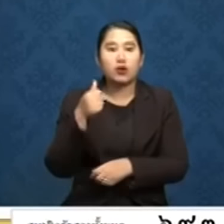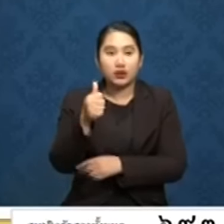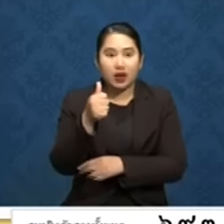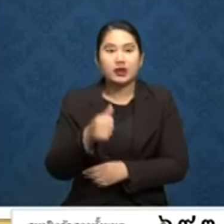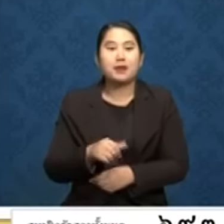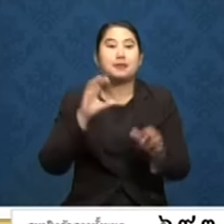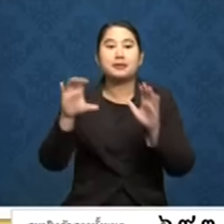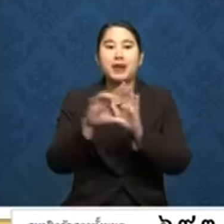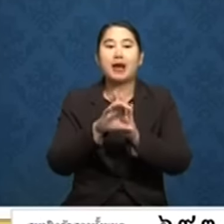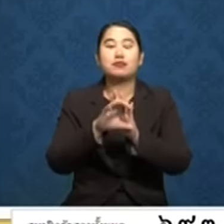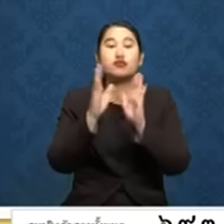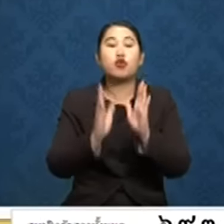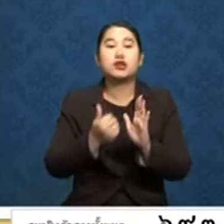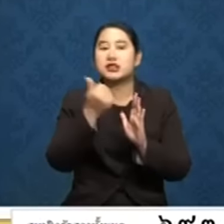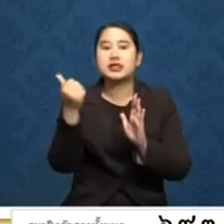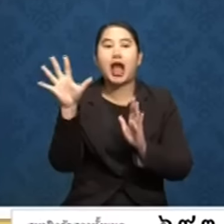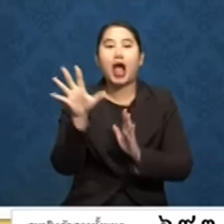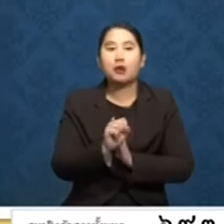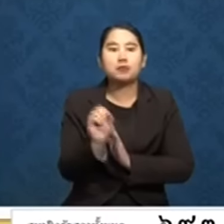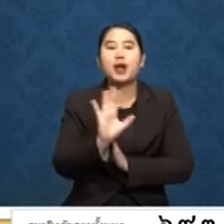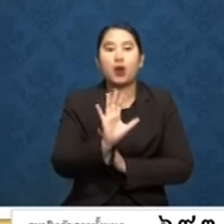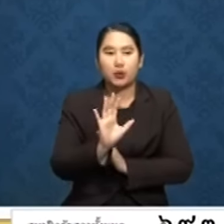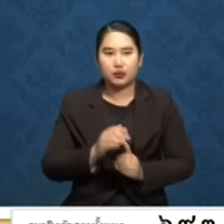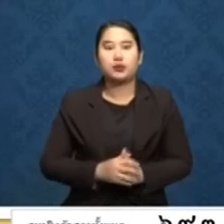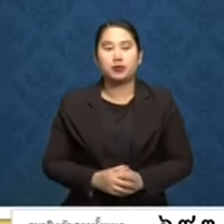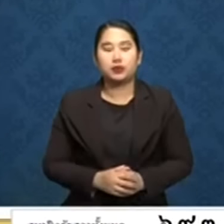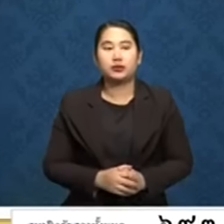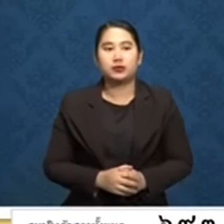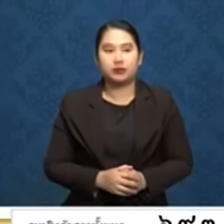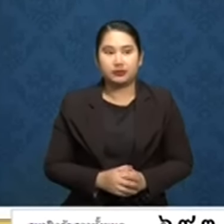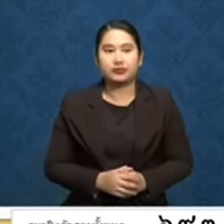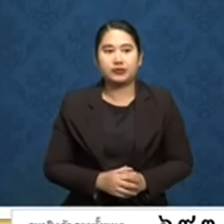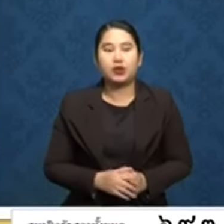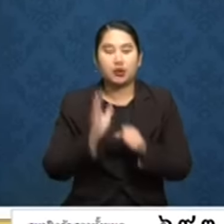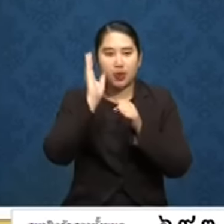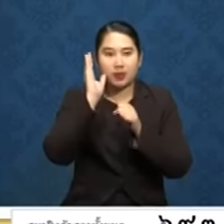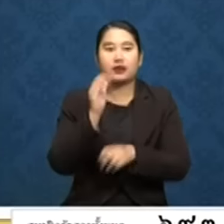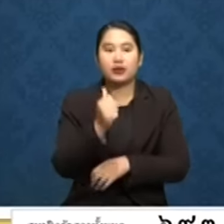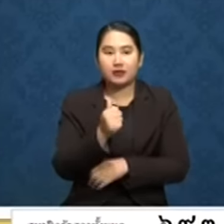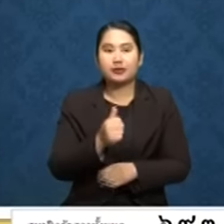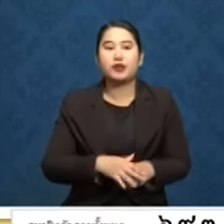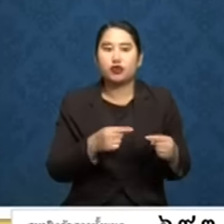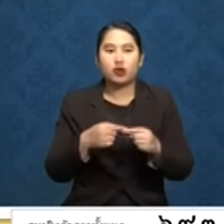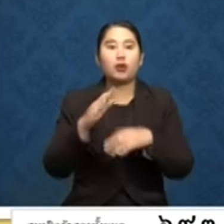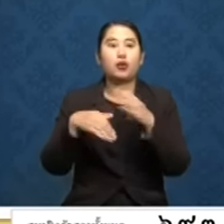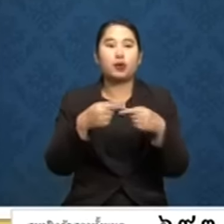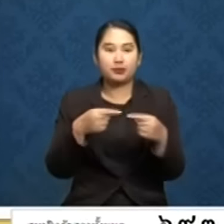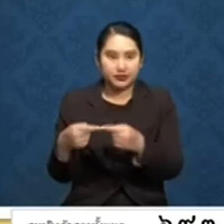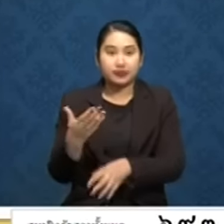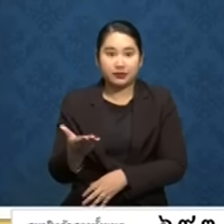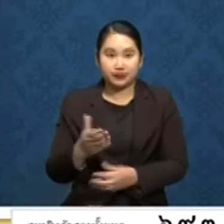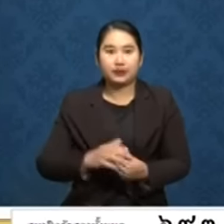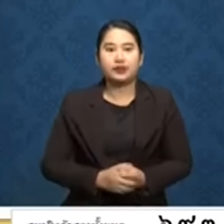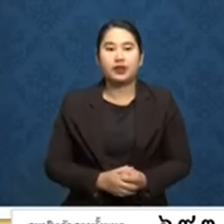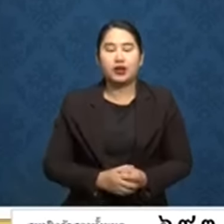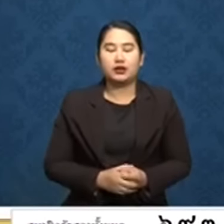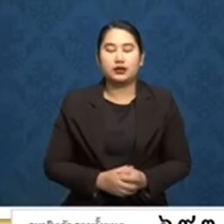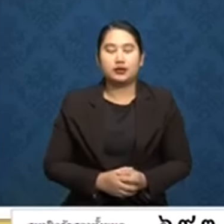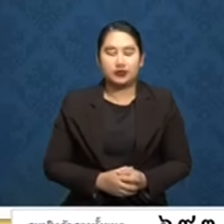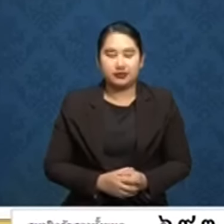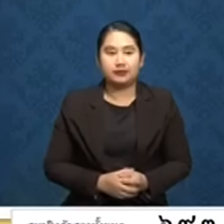ยไม่นำภาพที่เกิดความเสียหายกับบุคคลภายนอกนะครับมีประท้วงจะได้เดินหน้าต่อคุณลำดอนครับ ขอความกรุณาด้วย